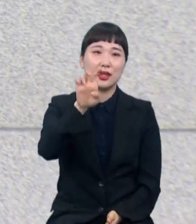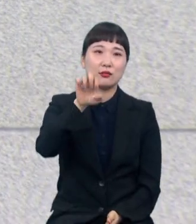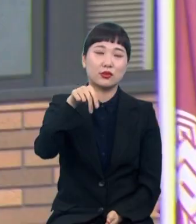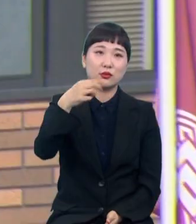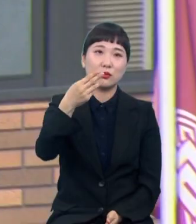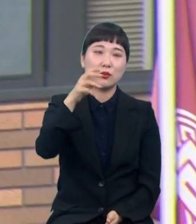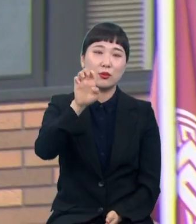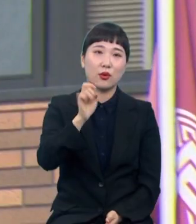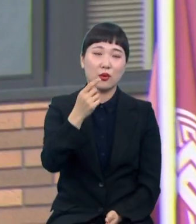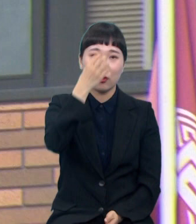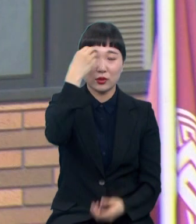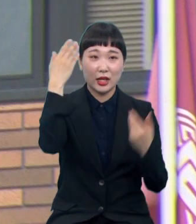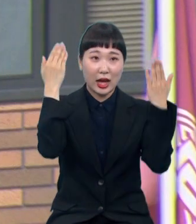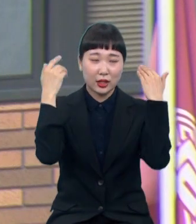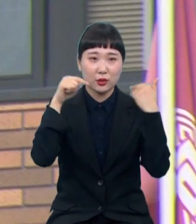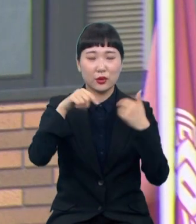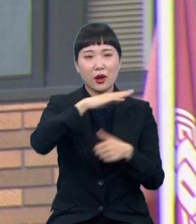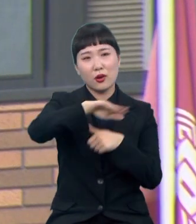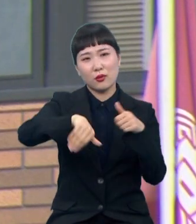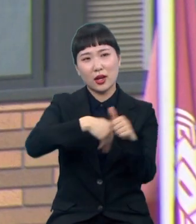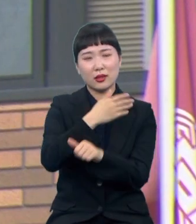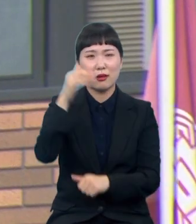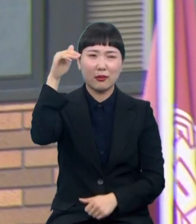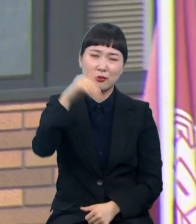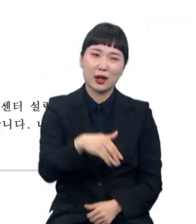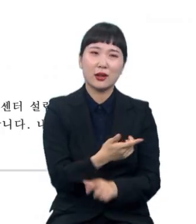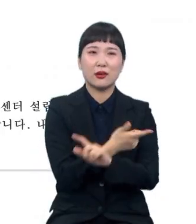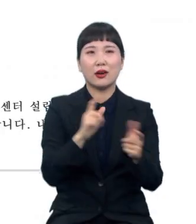이전에 따른 교육 환경 악화를 걱정했습니다.